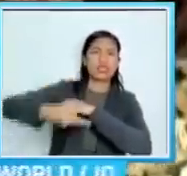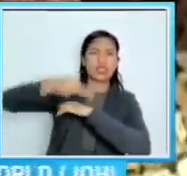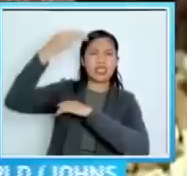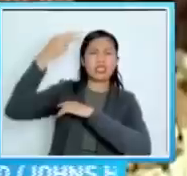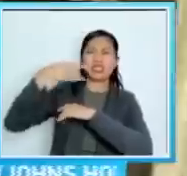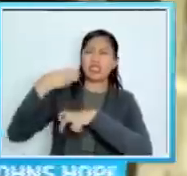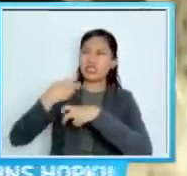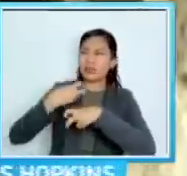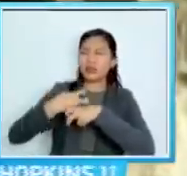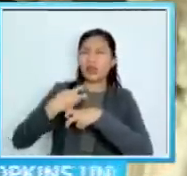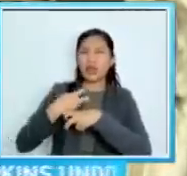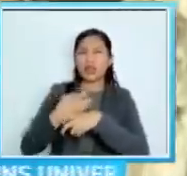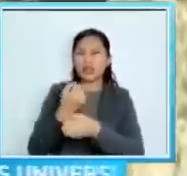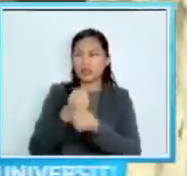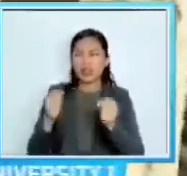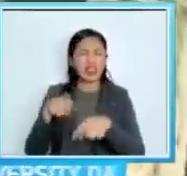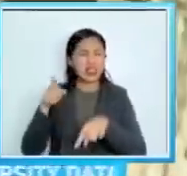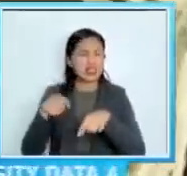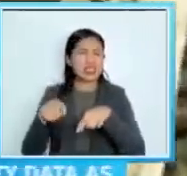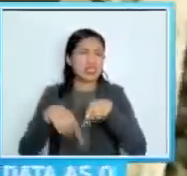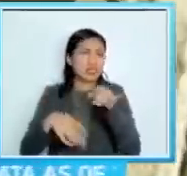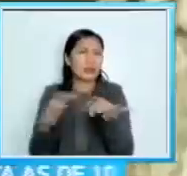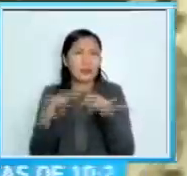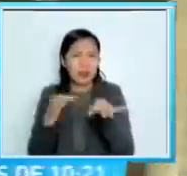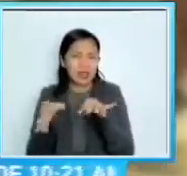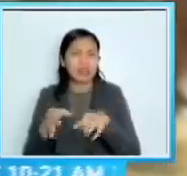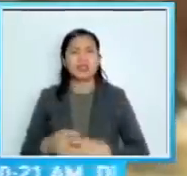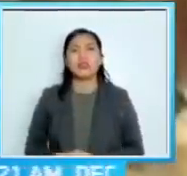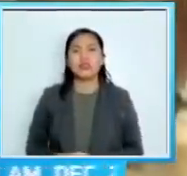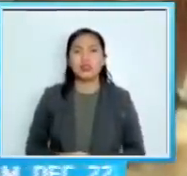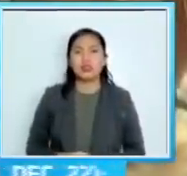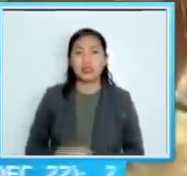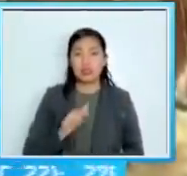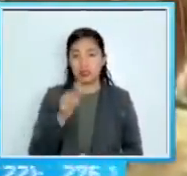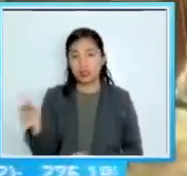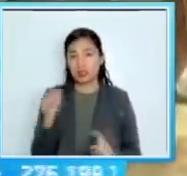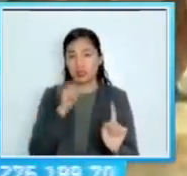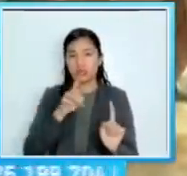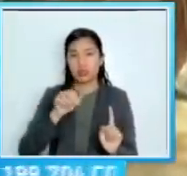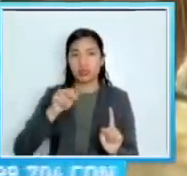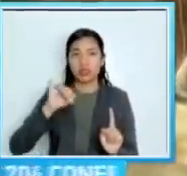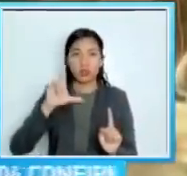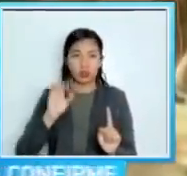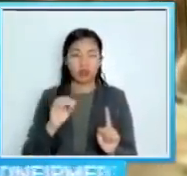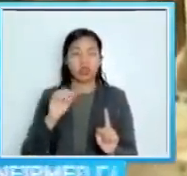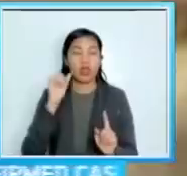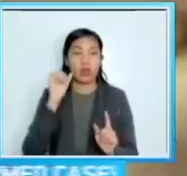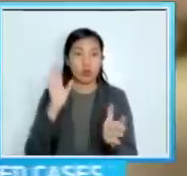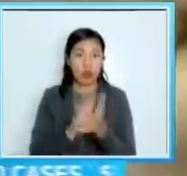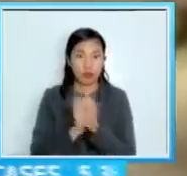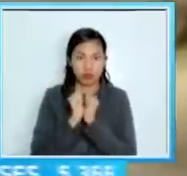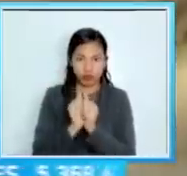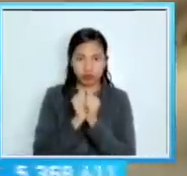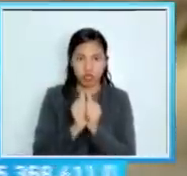Hirap ma-explain. Kwento naman ni Danilo, nasa bahay sila ng kanyang misis at binabantayan ang kanilang pump boat nang sumalpok